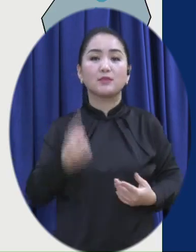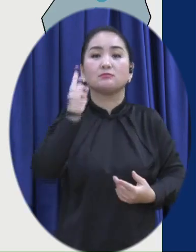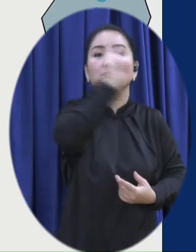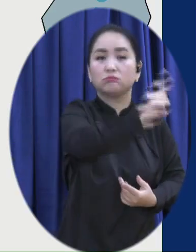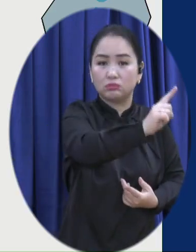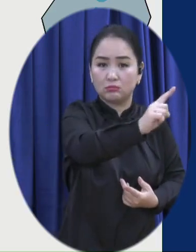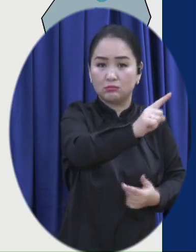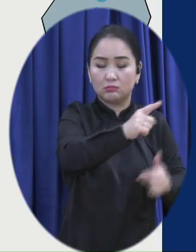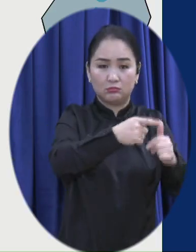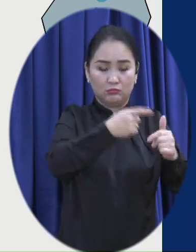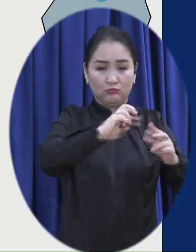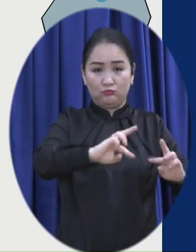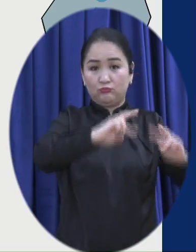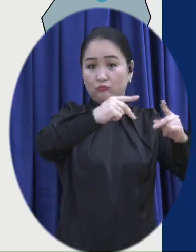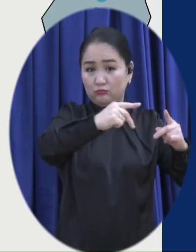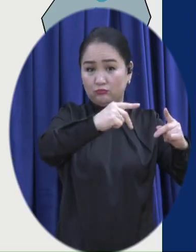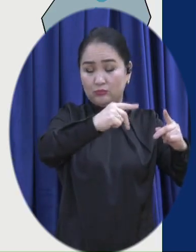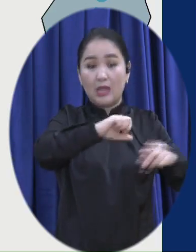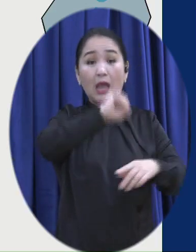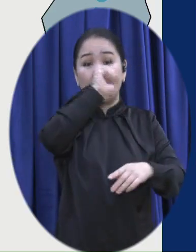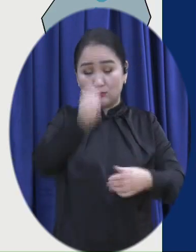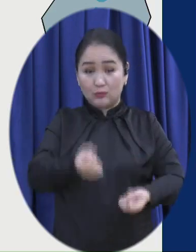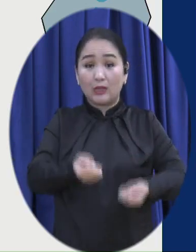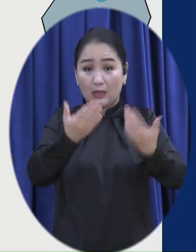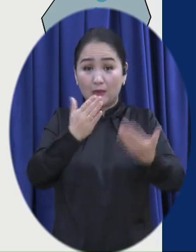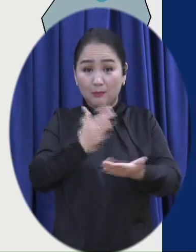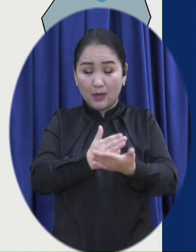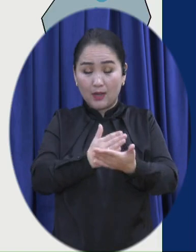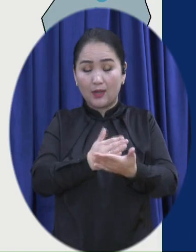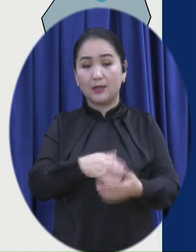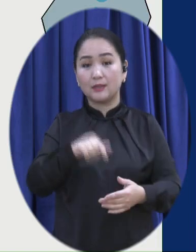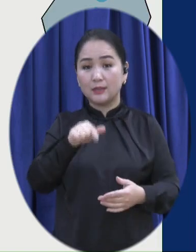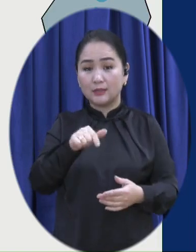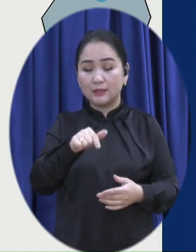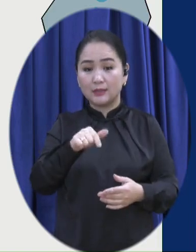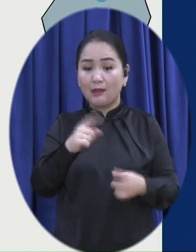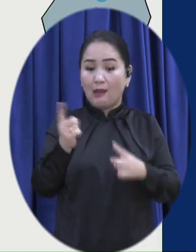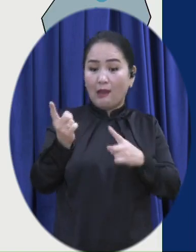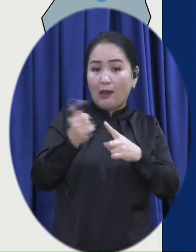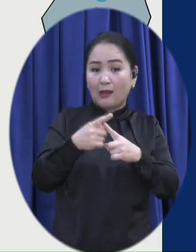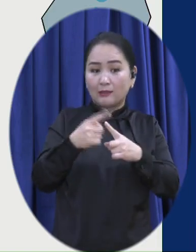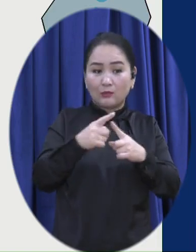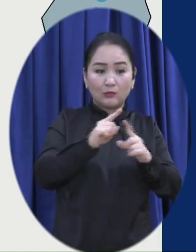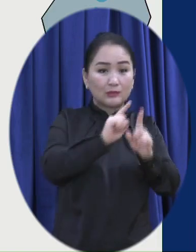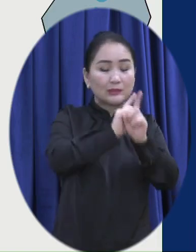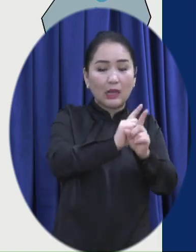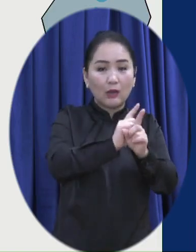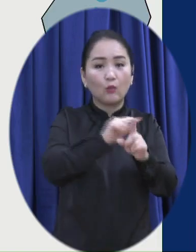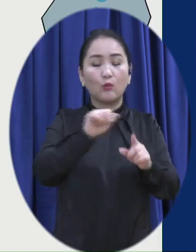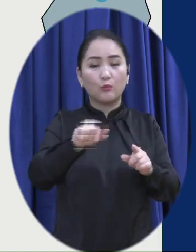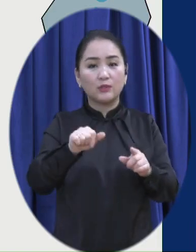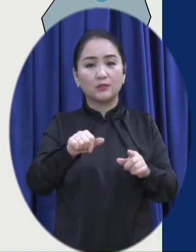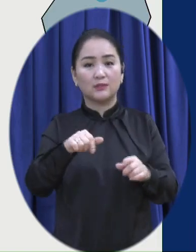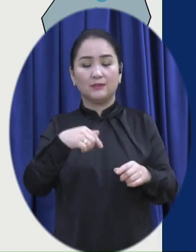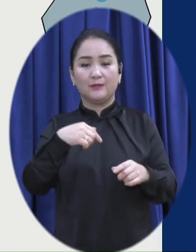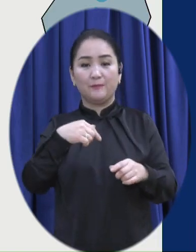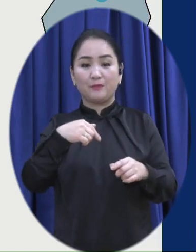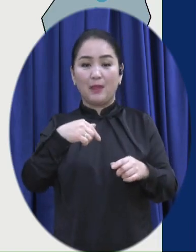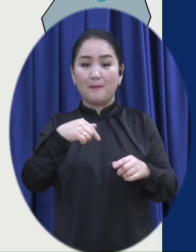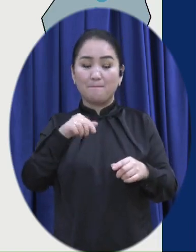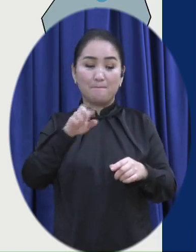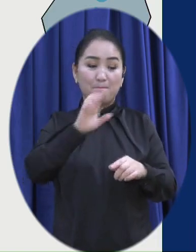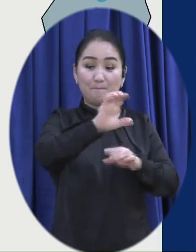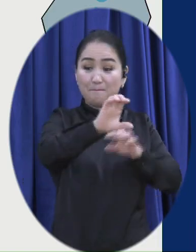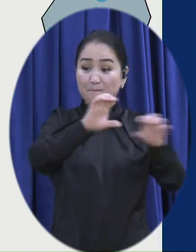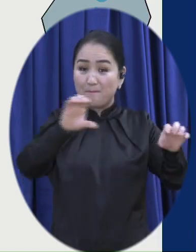дээр байдгаа гэдээ өөрчлөгдөх асуудал гарч байгаа. Тэгэхээр энэ тоог бол хатуу барилгүй бидний одоо энэ хэлсэн юугаар байршлын бол